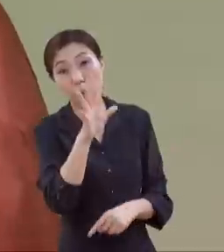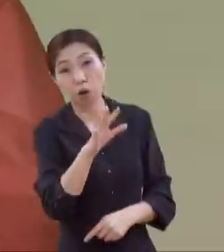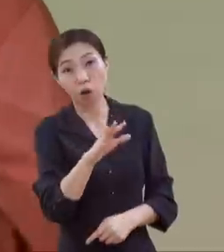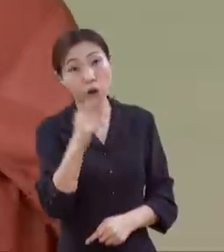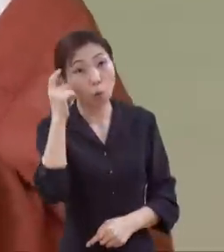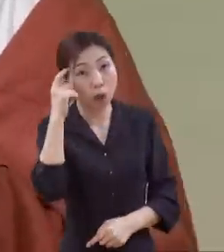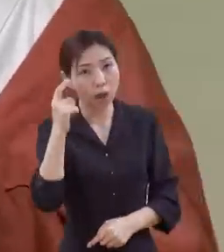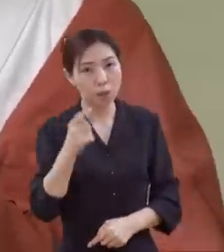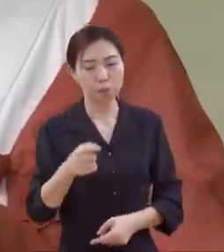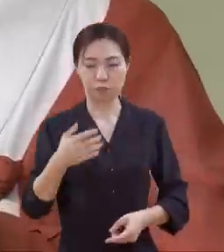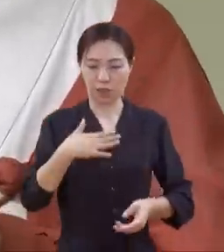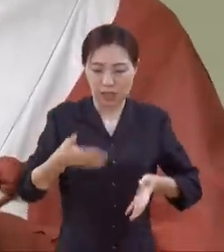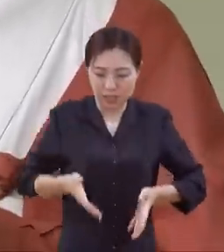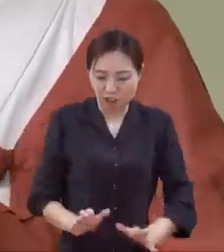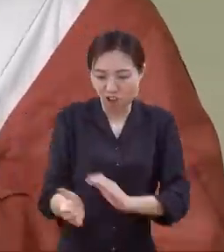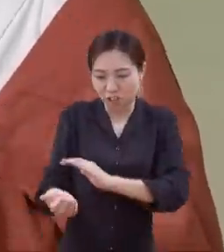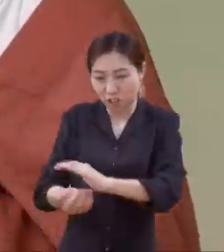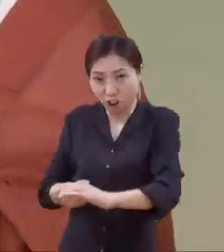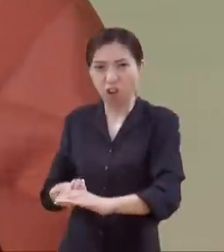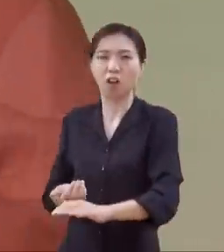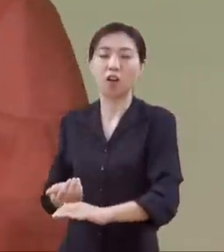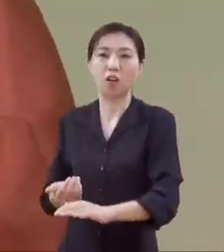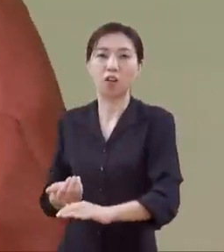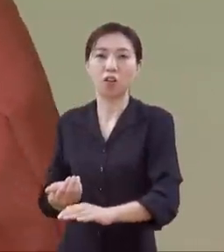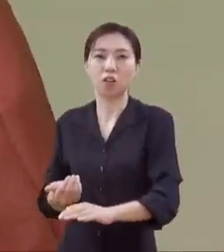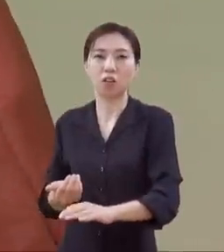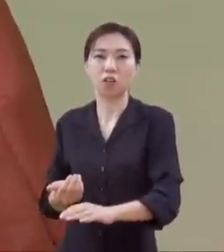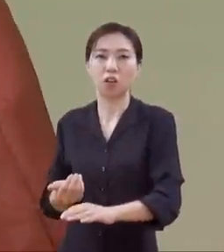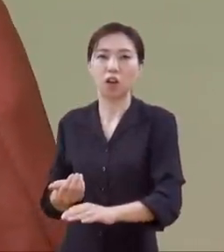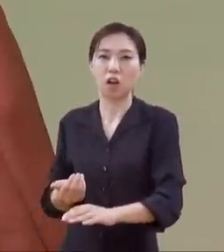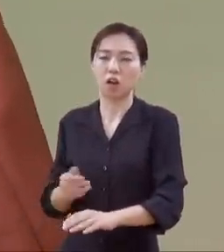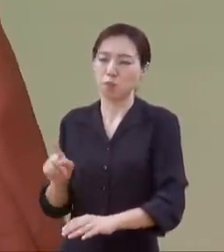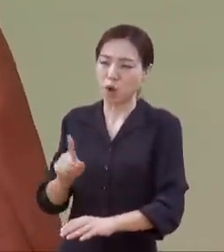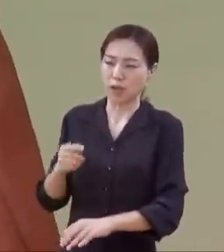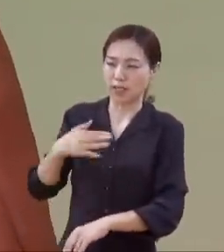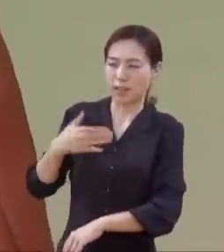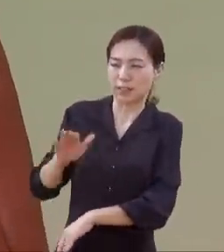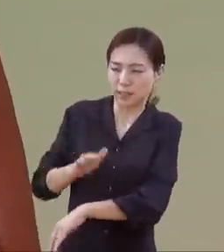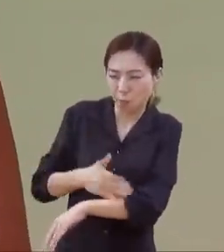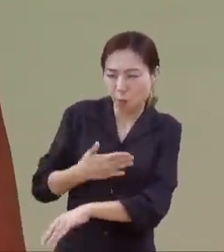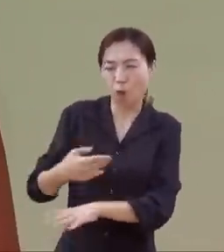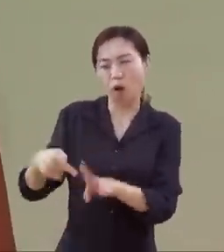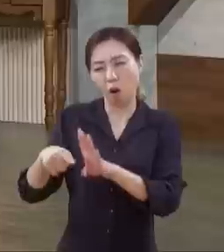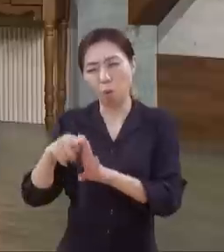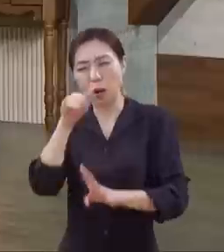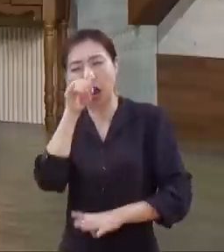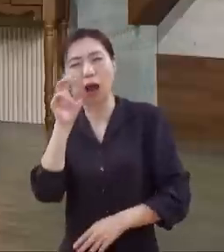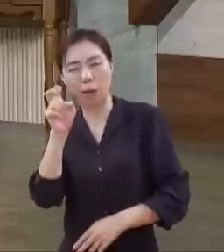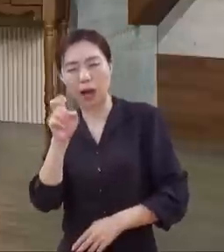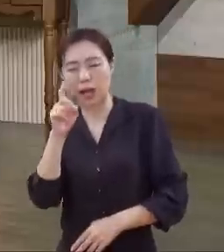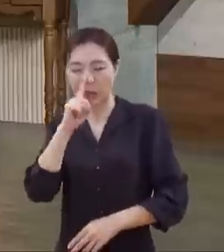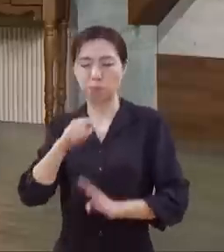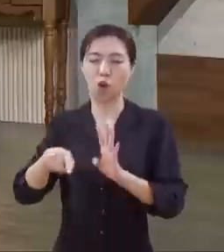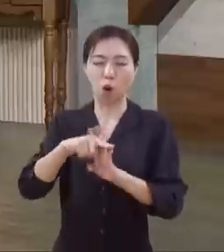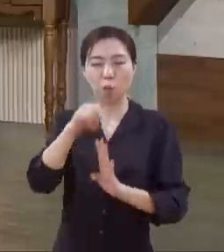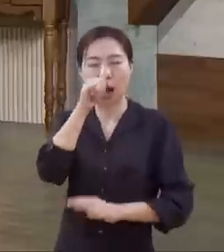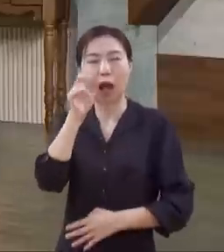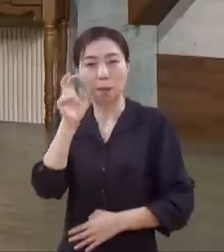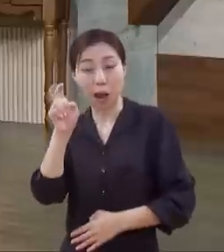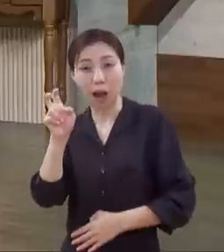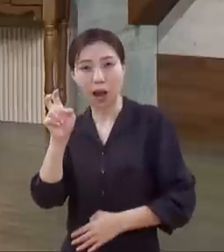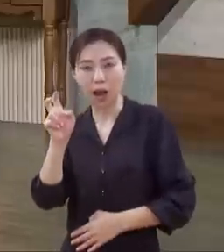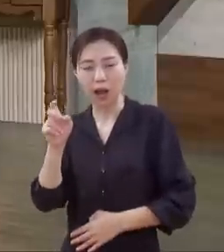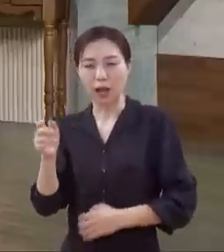보다 하고 더 열심히 기도하고 업장을 소멸해야 되는데 몸의 병이 낫기 위해서 오히려